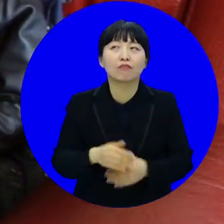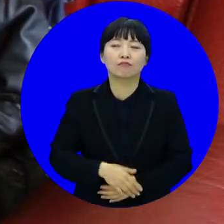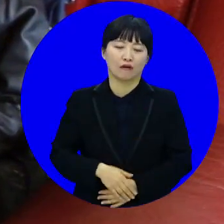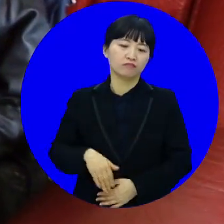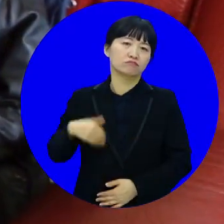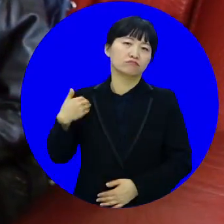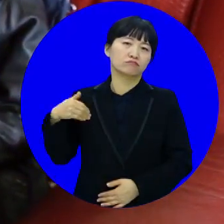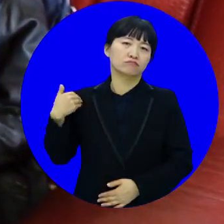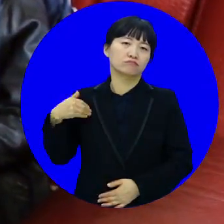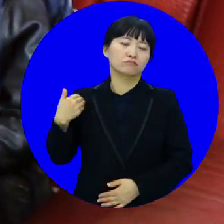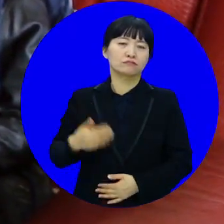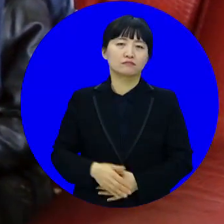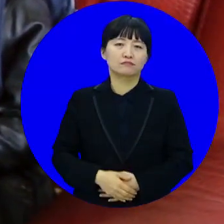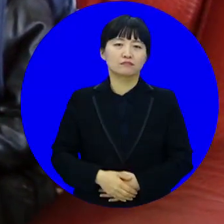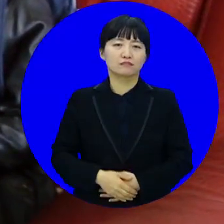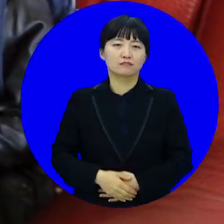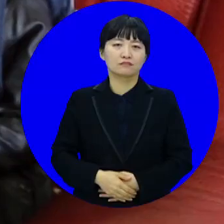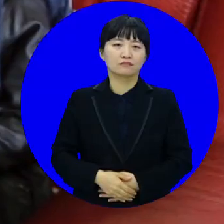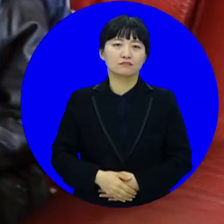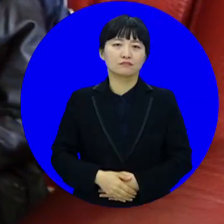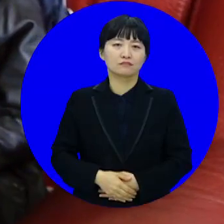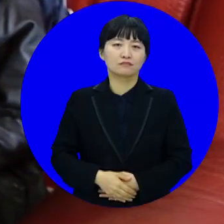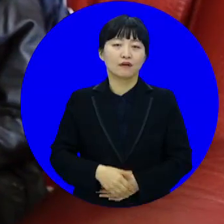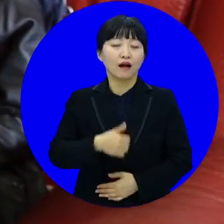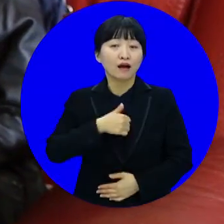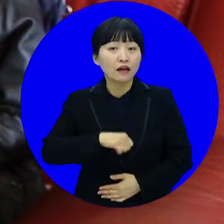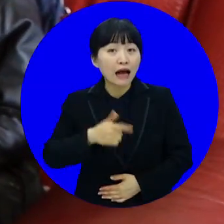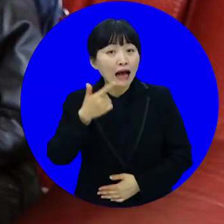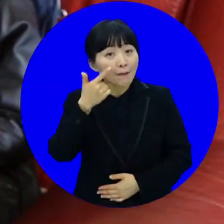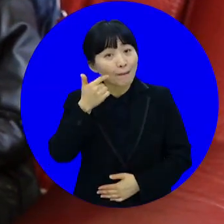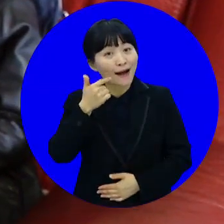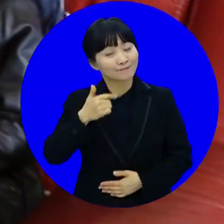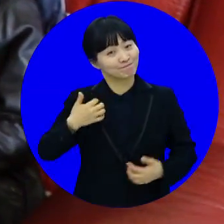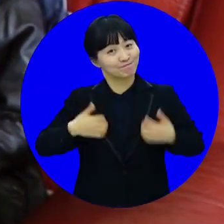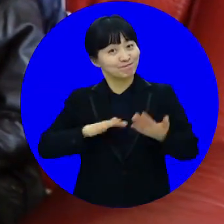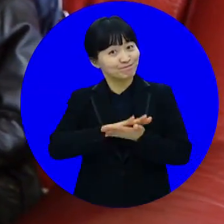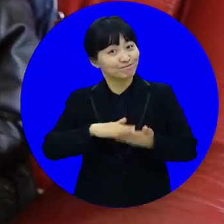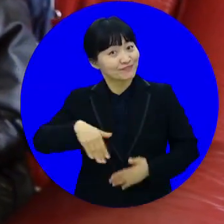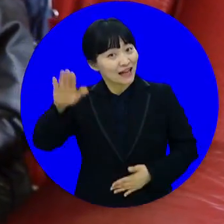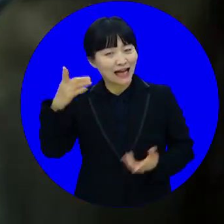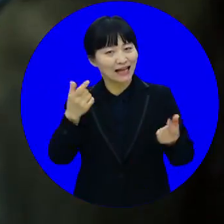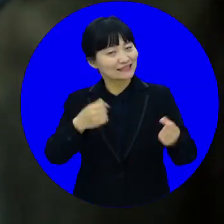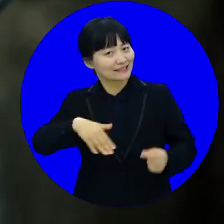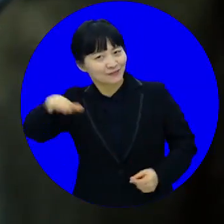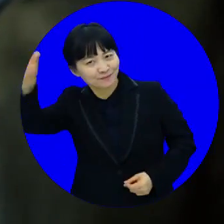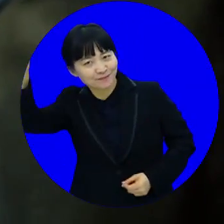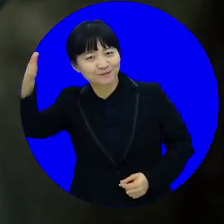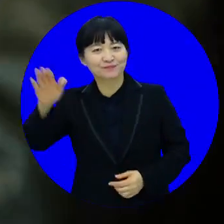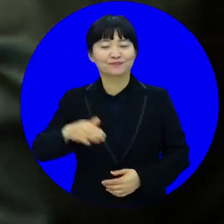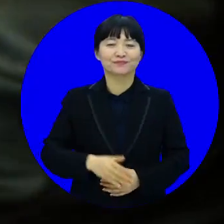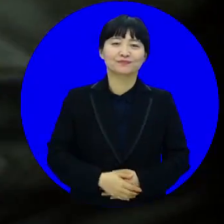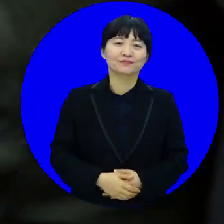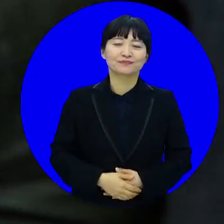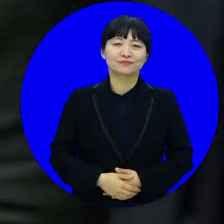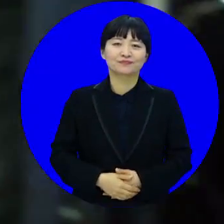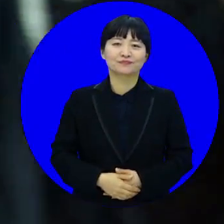있어? 모르지. 지금 아빠랑 재밌게 놀자. 나가자.